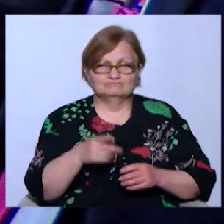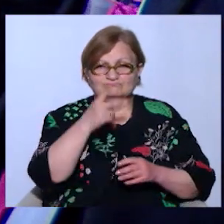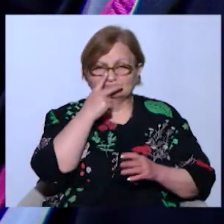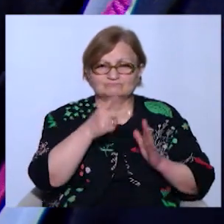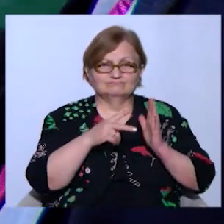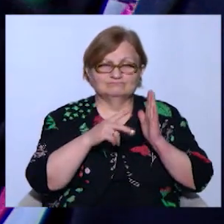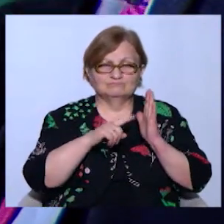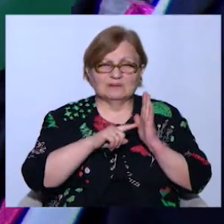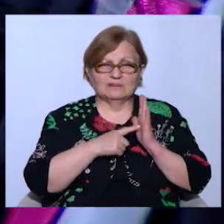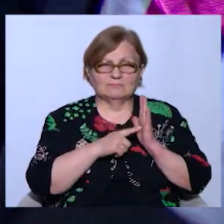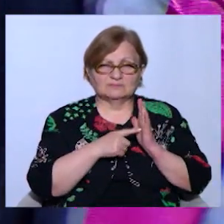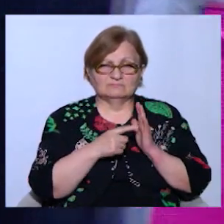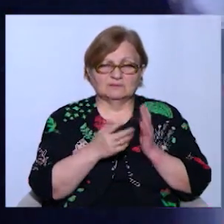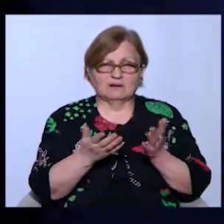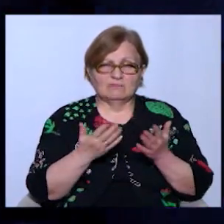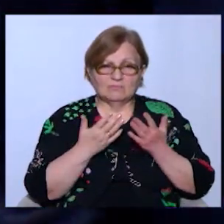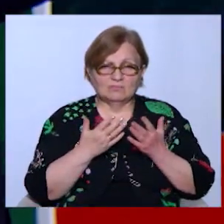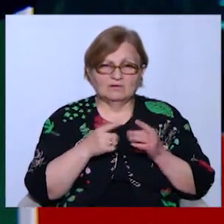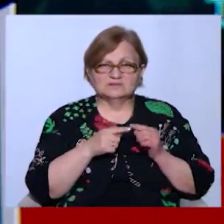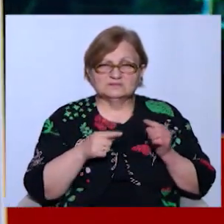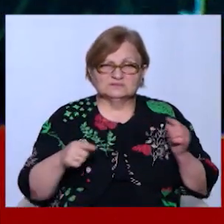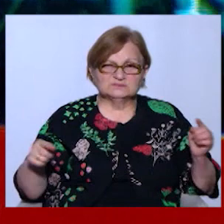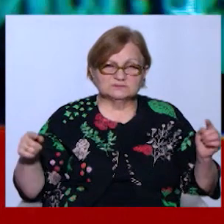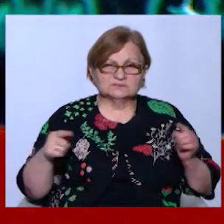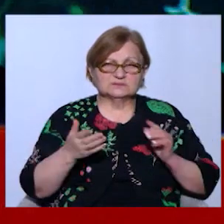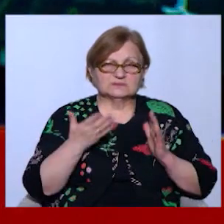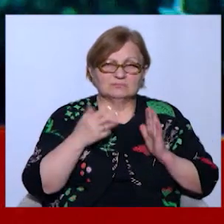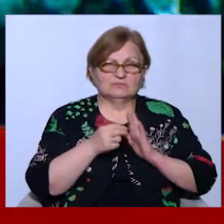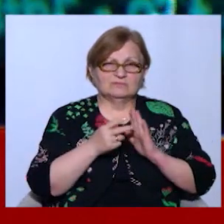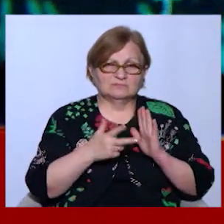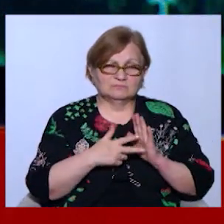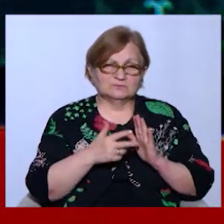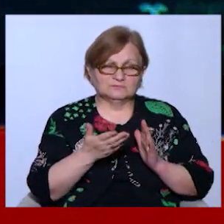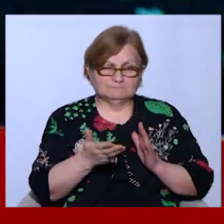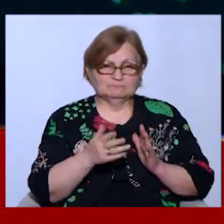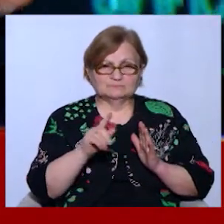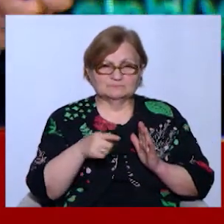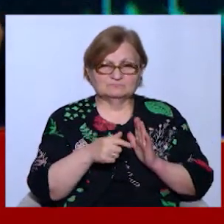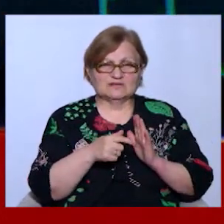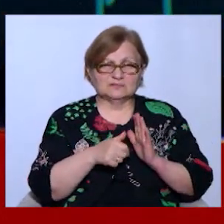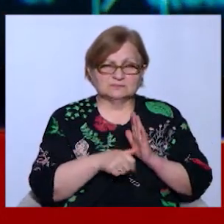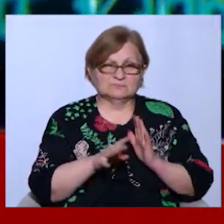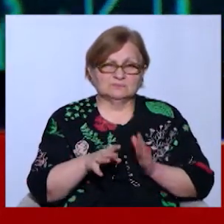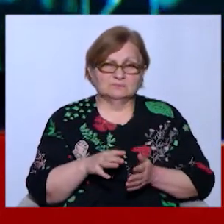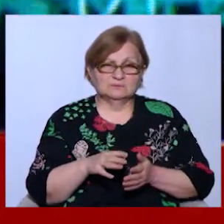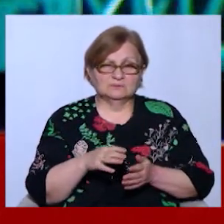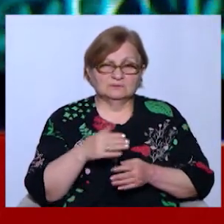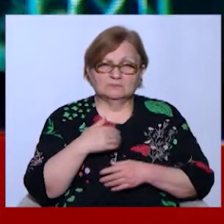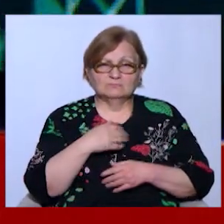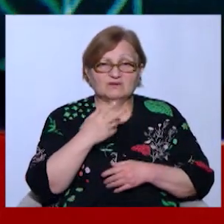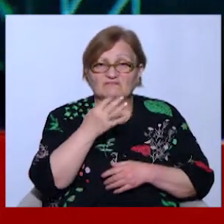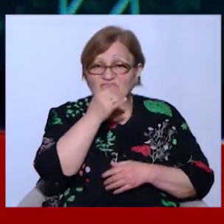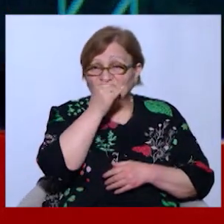18. აი ბატონო, წრეწირის სიგრძე ყოფილა ეს. აქვე მე ვერ დაგიმტკიცებთ